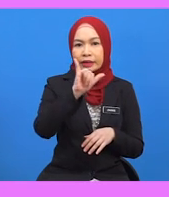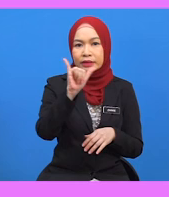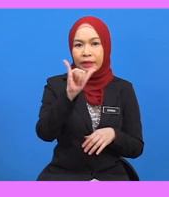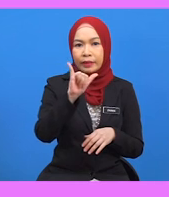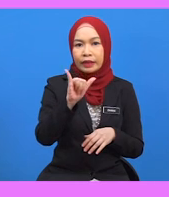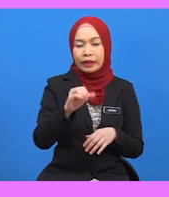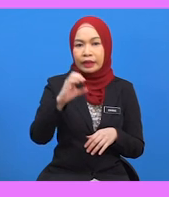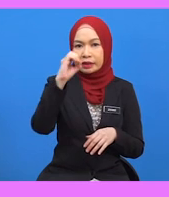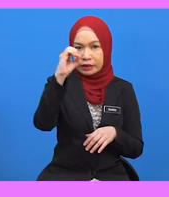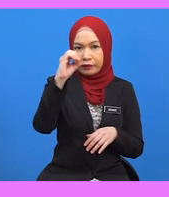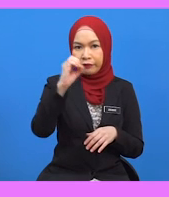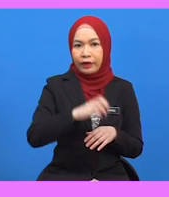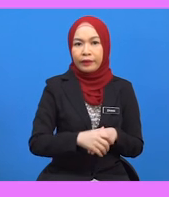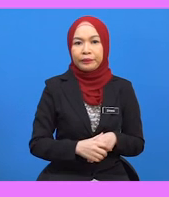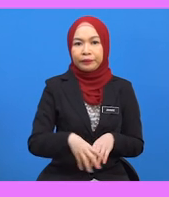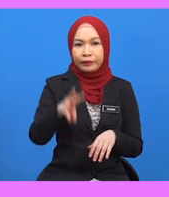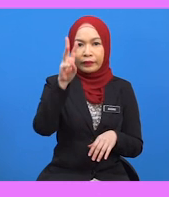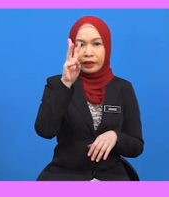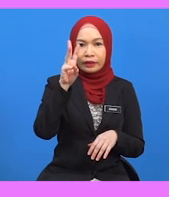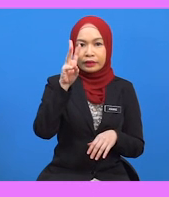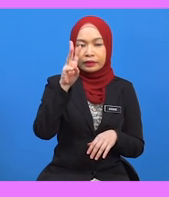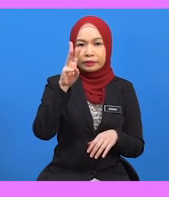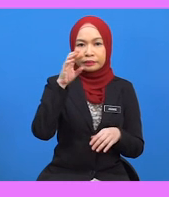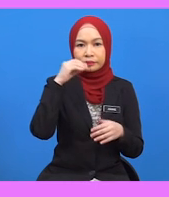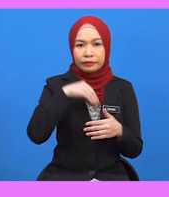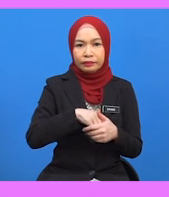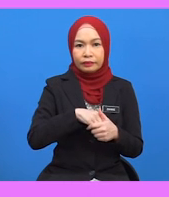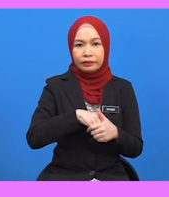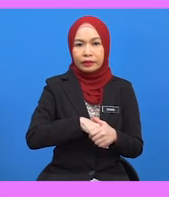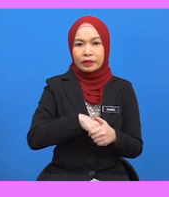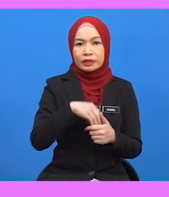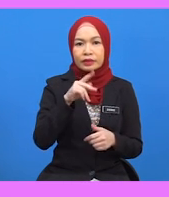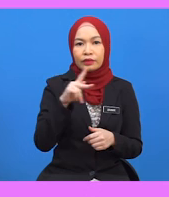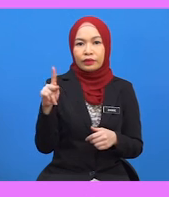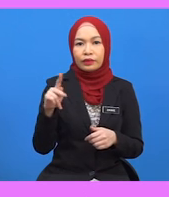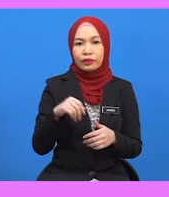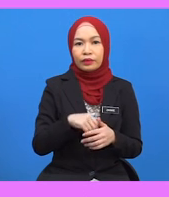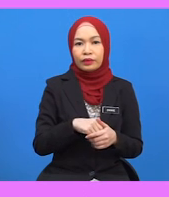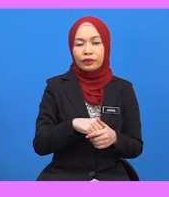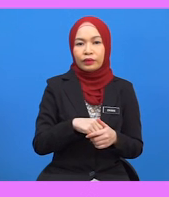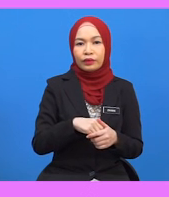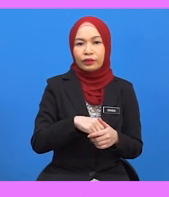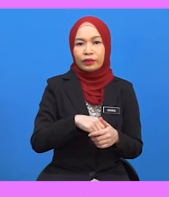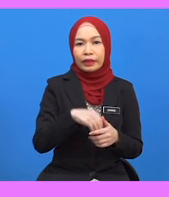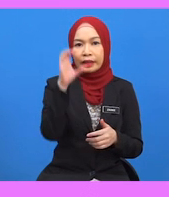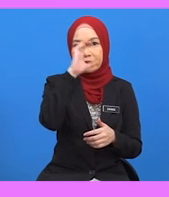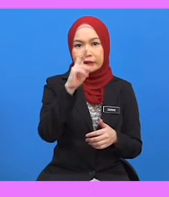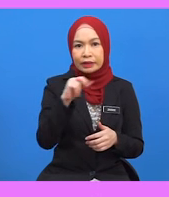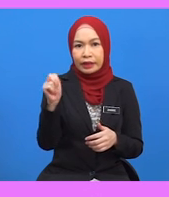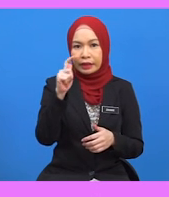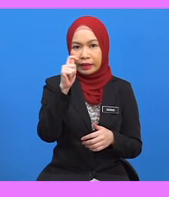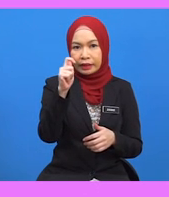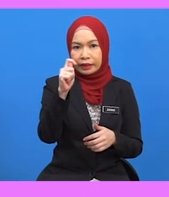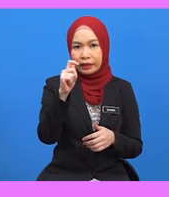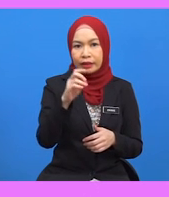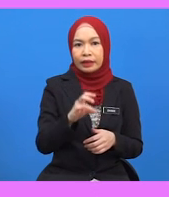dengan sifar. 6. Masukkan nilai carian T. 7. For